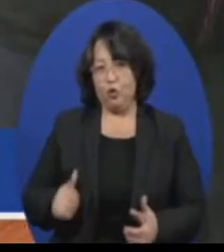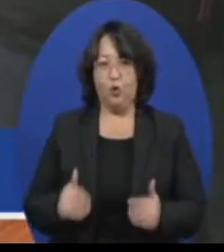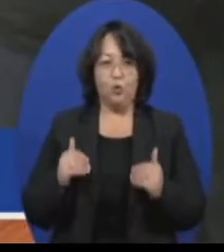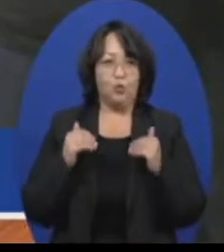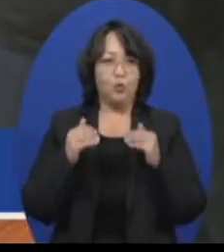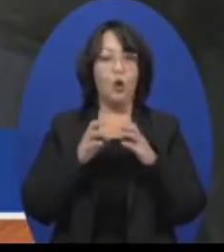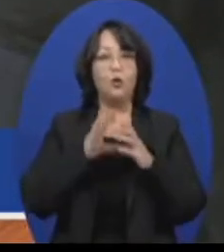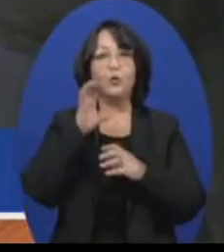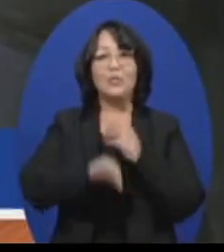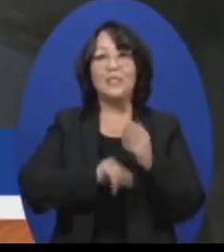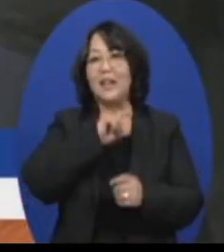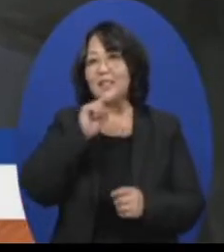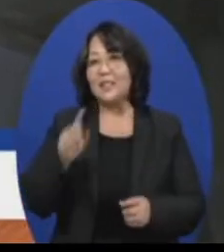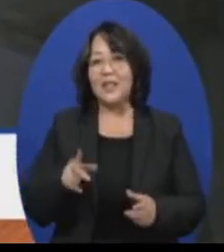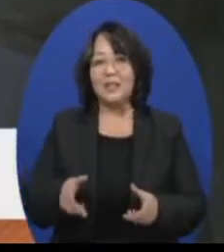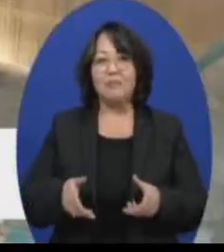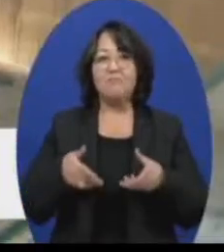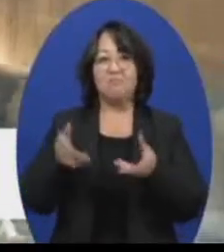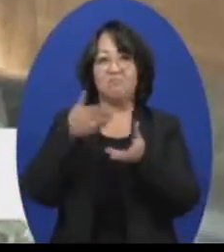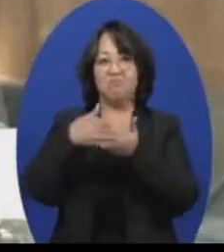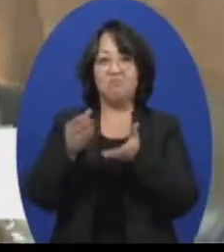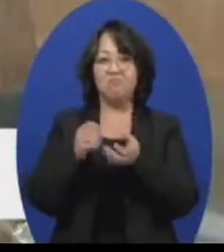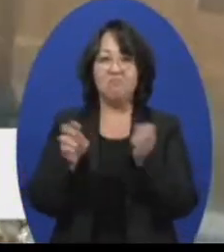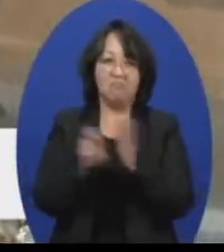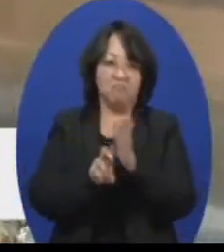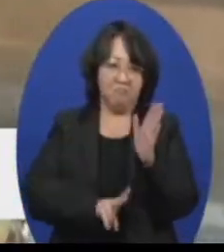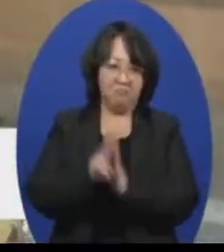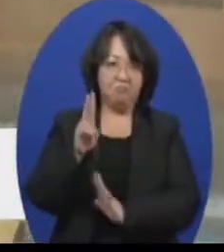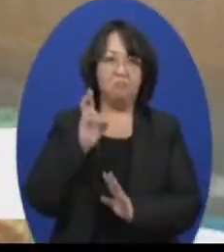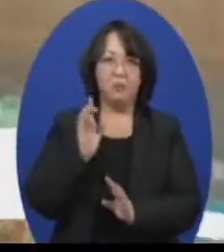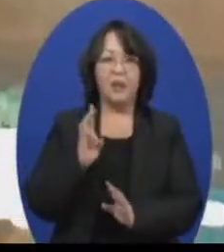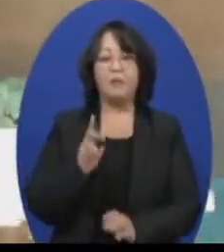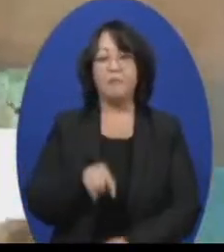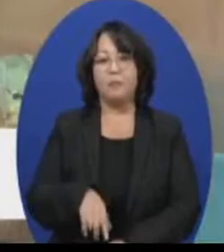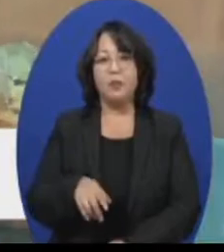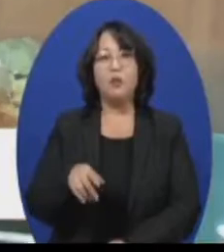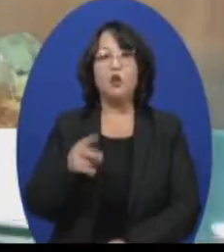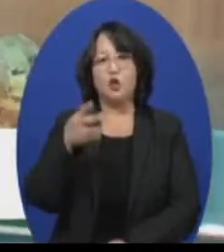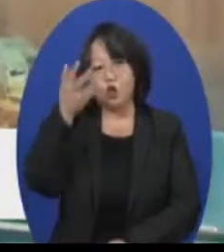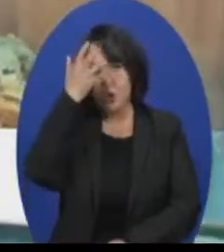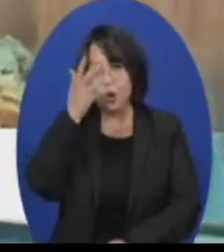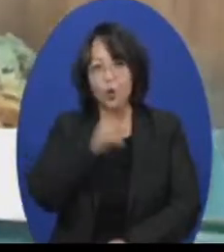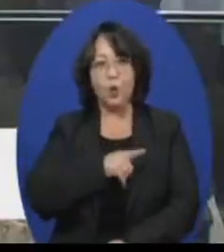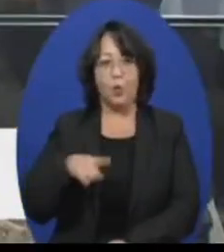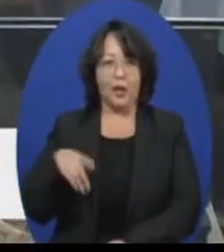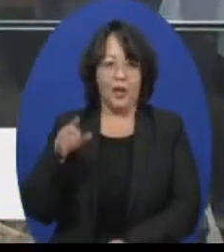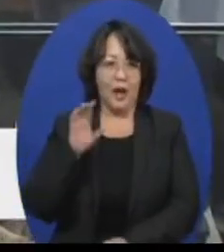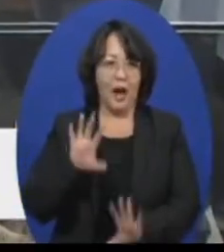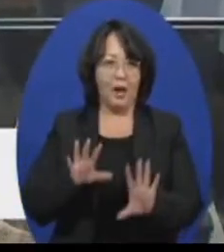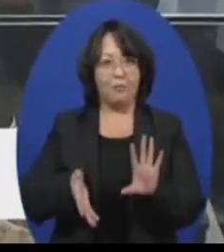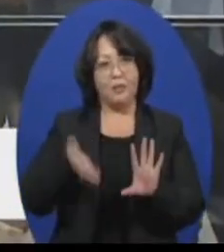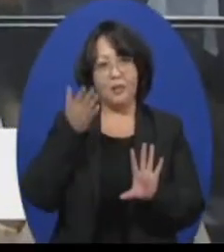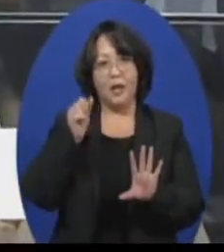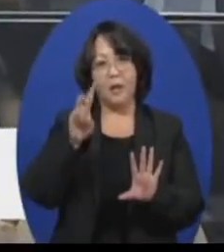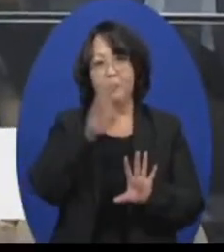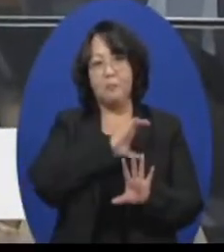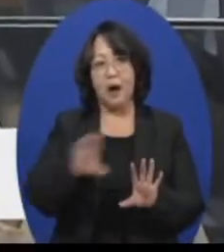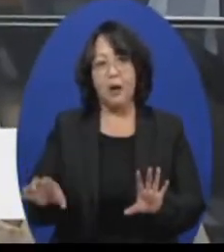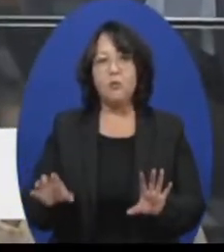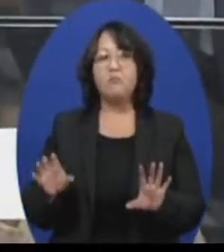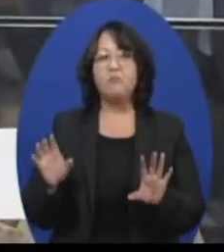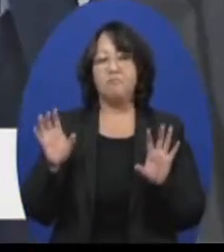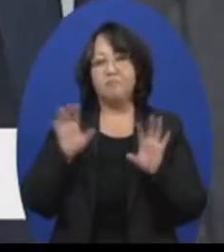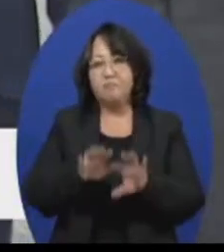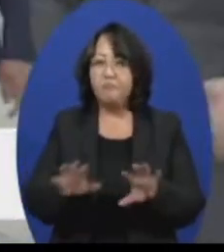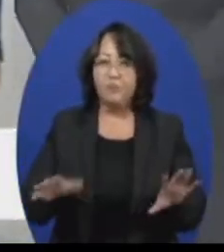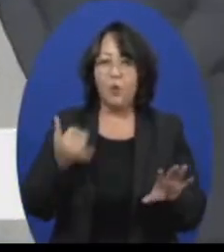одоо олон улсын зах зээлд харахад бэлэн болсон бүтээгдэхүүн байна гэсэн үг. Үзэгсэлэн төрийн болон ховийн хөвшлийн 13 аж ахуй нэгж байгуулах оролцлоо.